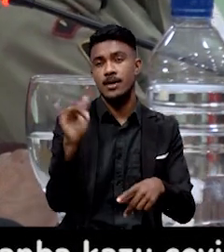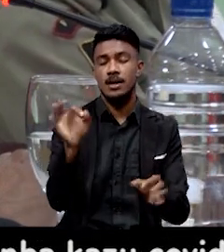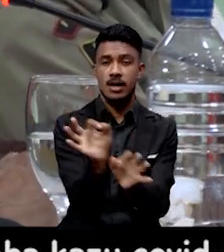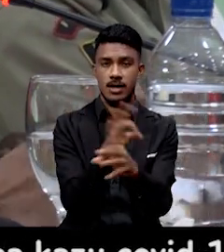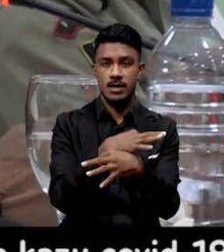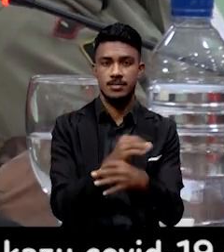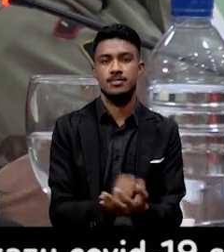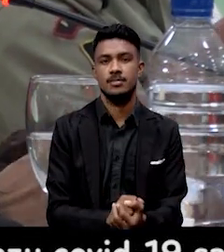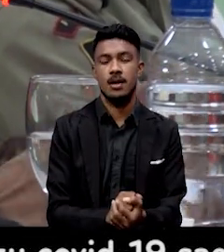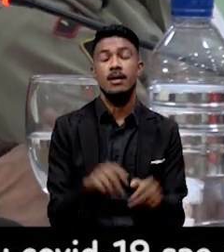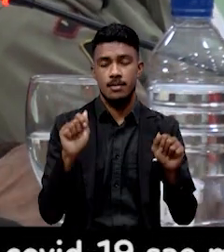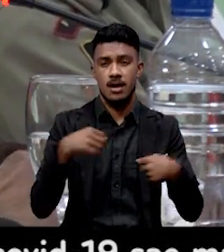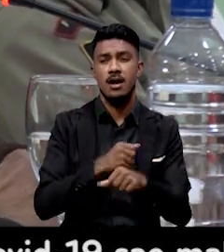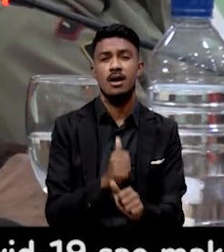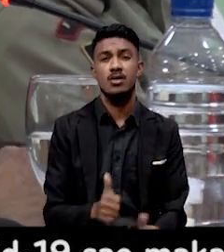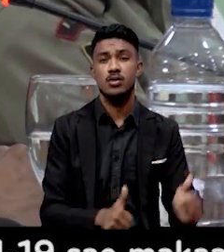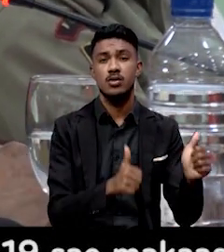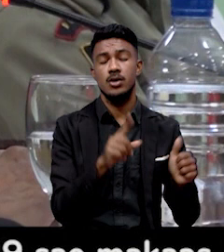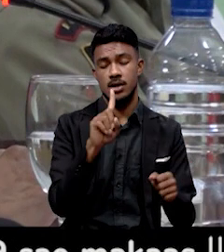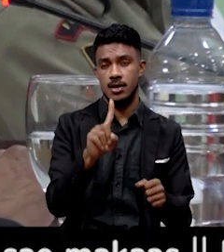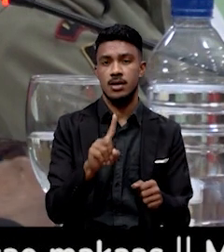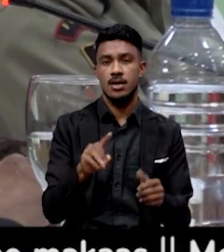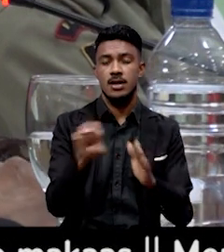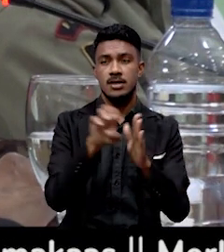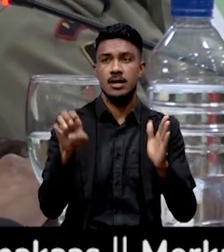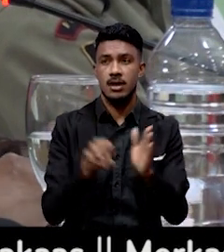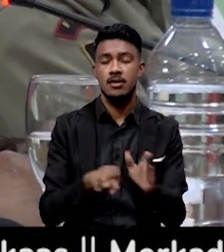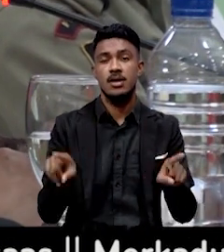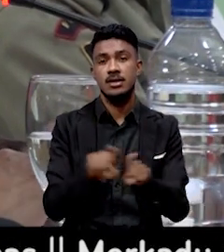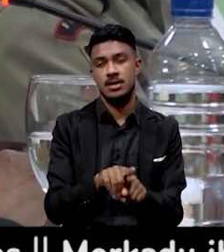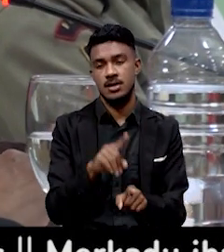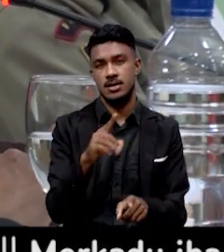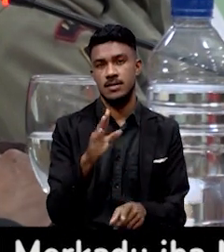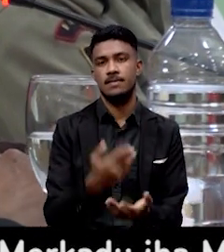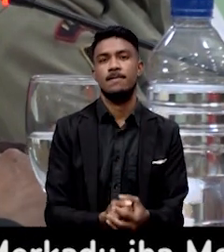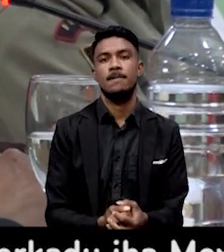presiden terpromol, mau perhati beli implementer. Staduan sini, organisan sini, kata dia.